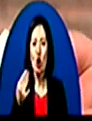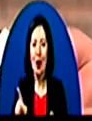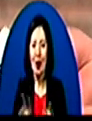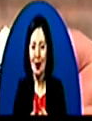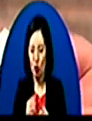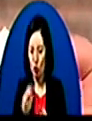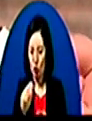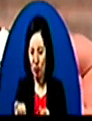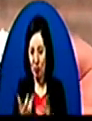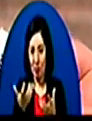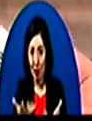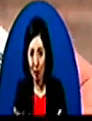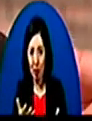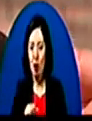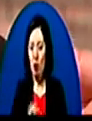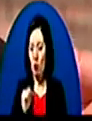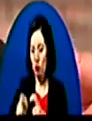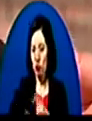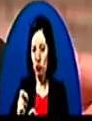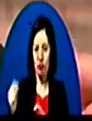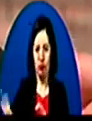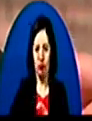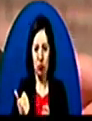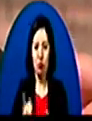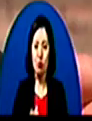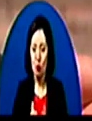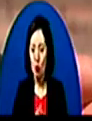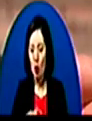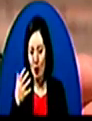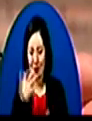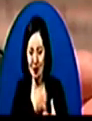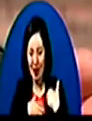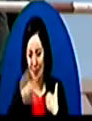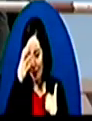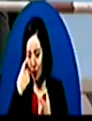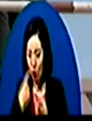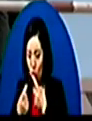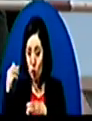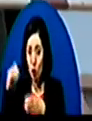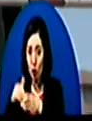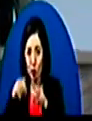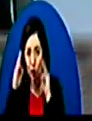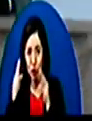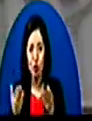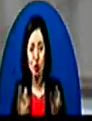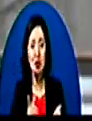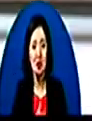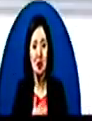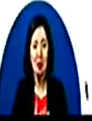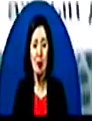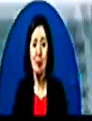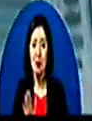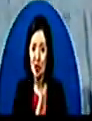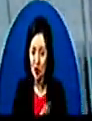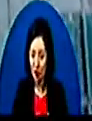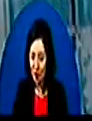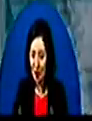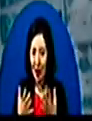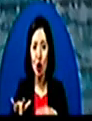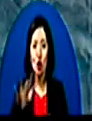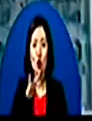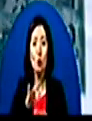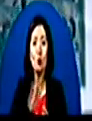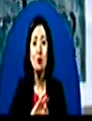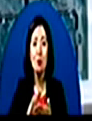бол үндсэндээ нэлийн боловсруулалт хийх нь гэсэн үг л дээ. Дарын хүн засгийн газрын хуралд орвол шийдэх ёстой юм байна. Шинээр ашиглалтанд орох төв цэвэрлэх байгууламж